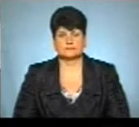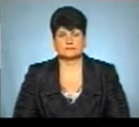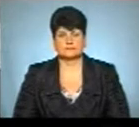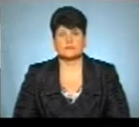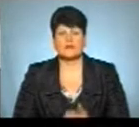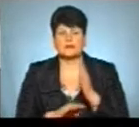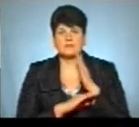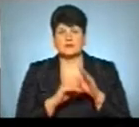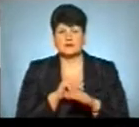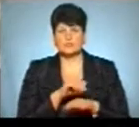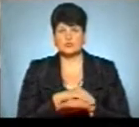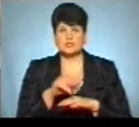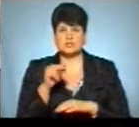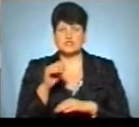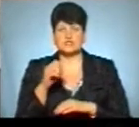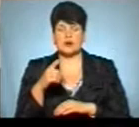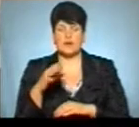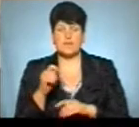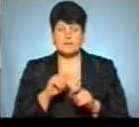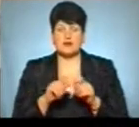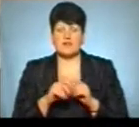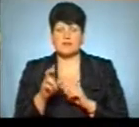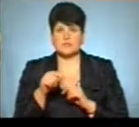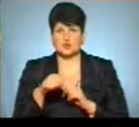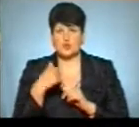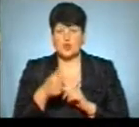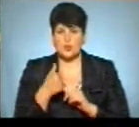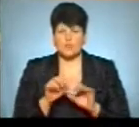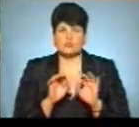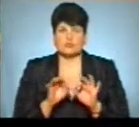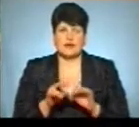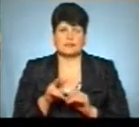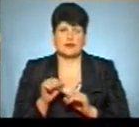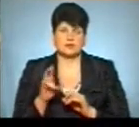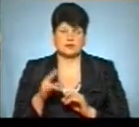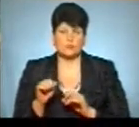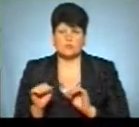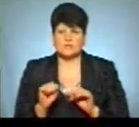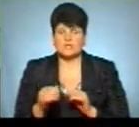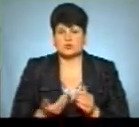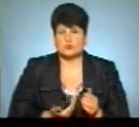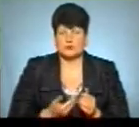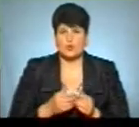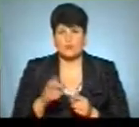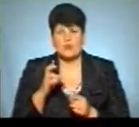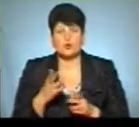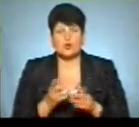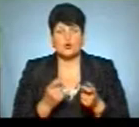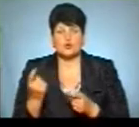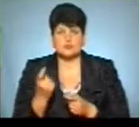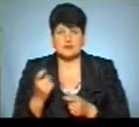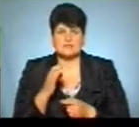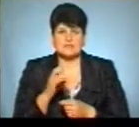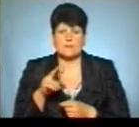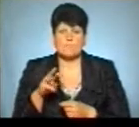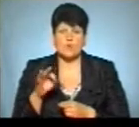Дерева на вулиці Чехова перевіряли у березні цього року, розповідає ландшафтник управління житлово-комунального господарства Тернополя Світлана Молодецька.